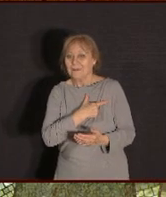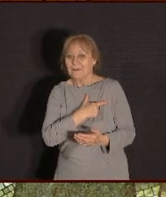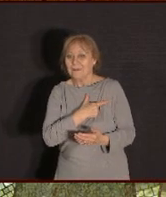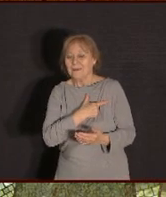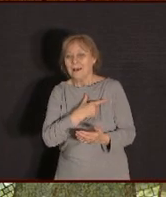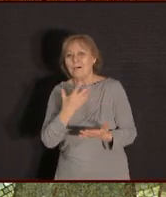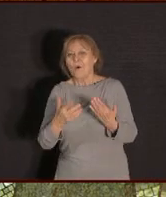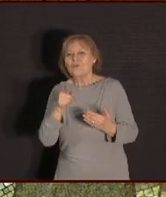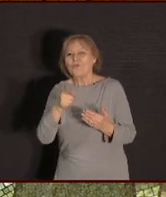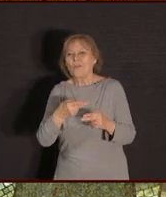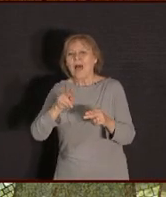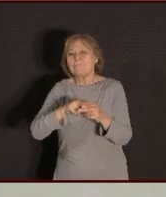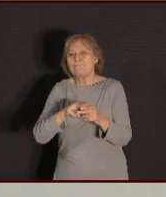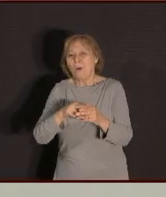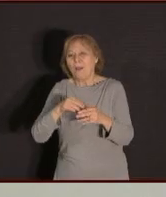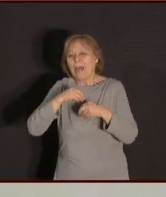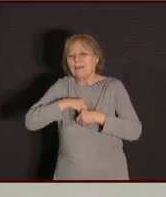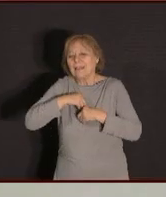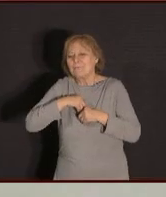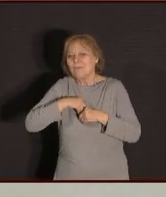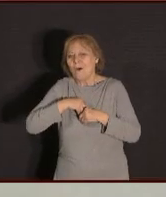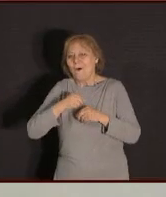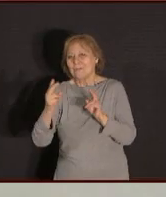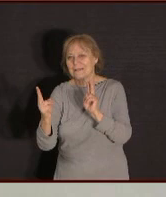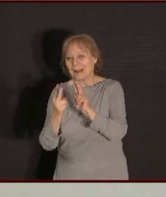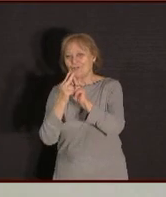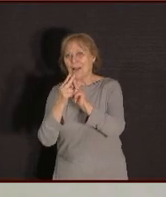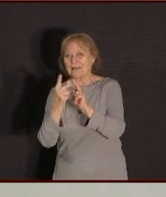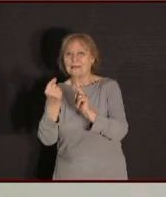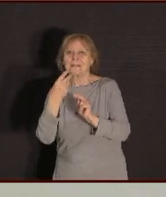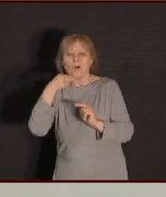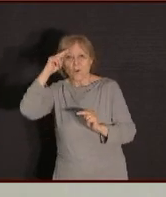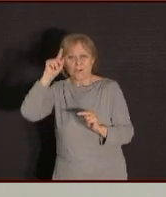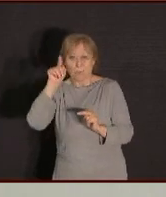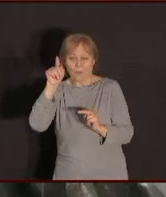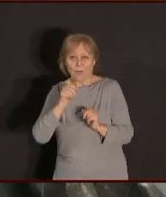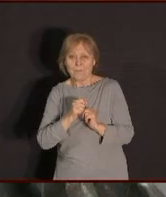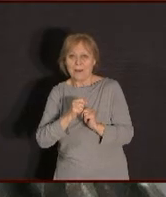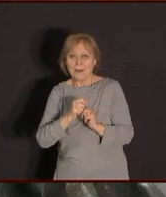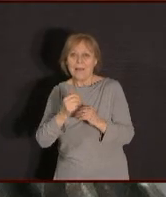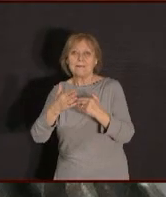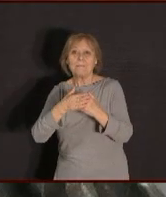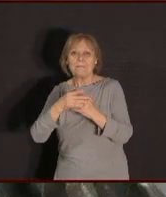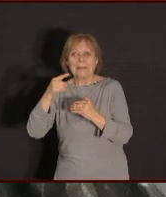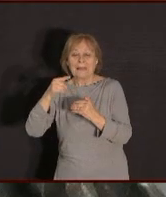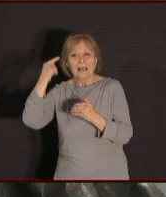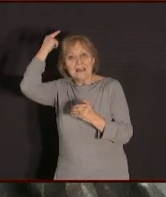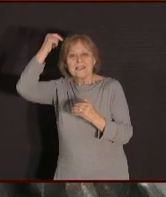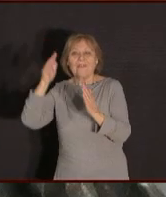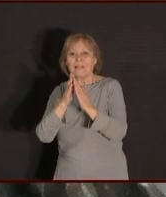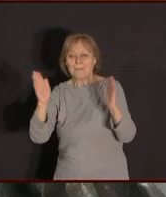Mogoče to tisto najbolj intimno srečanje z Gospodom. In pri Sveti Maši pa